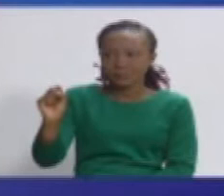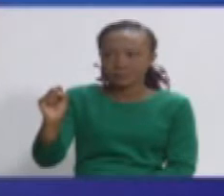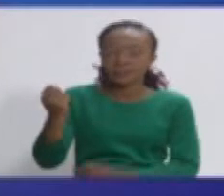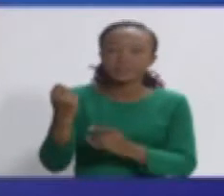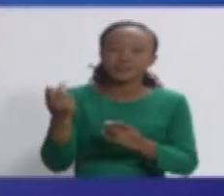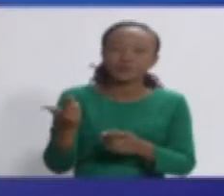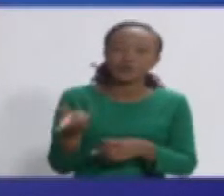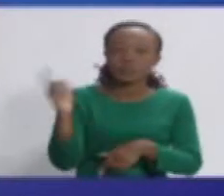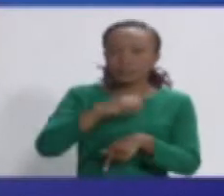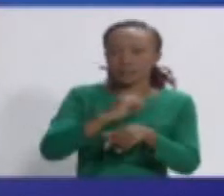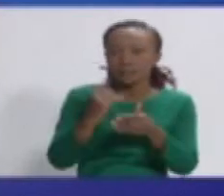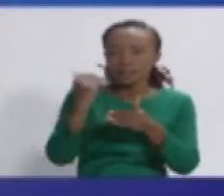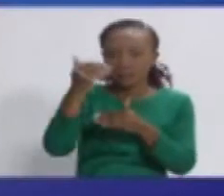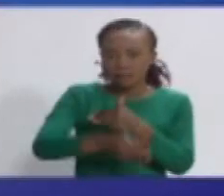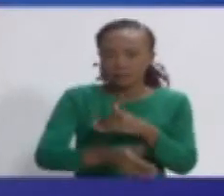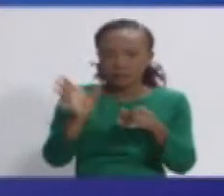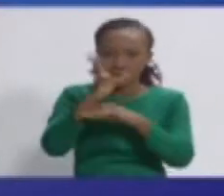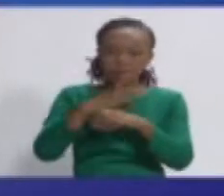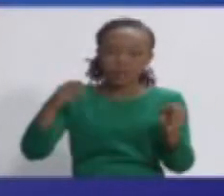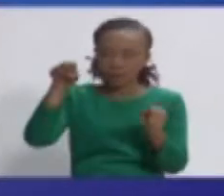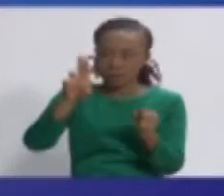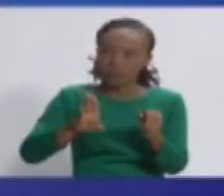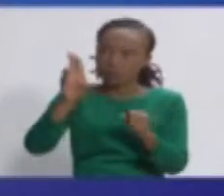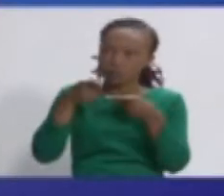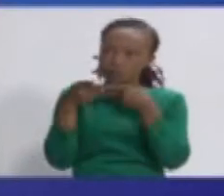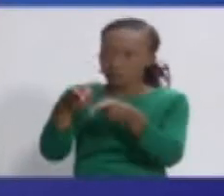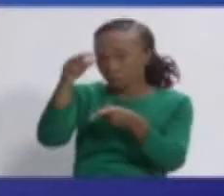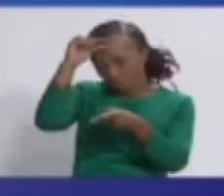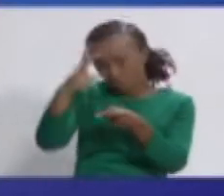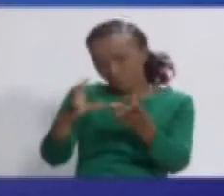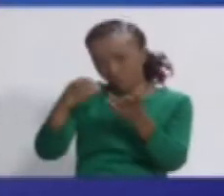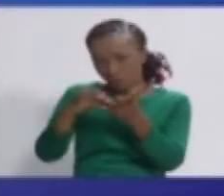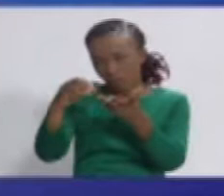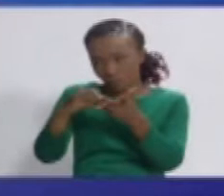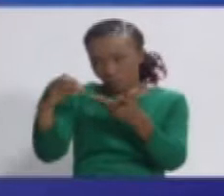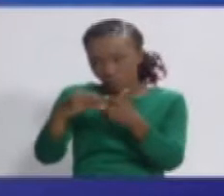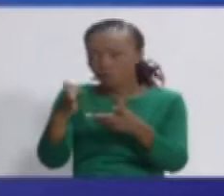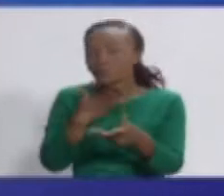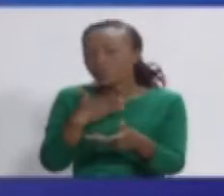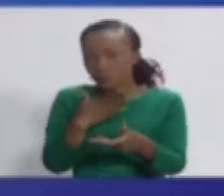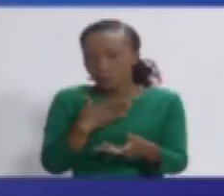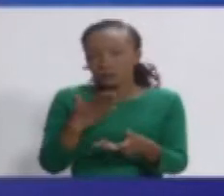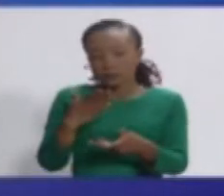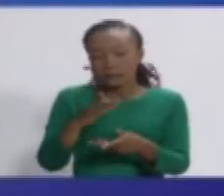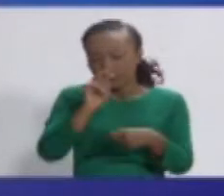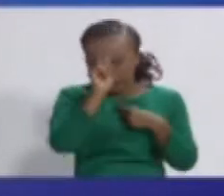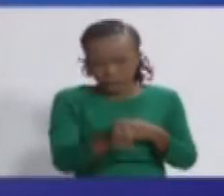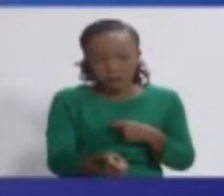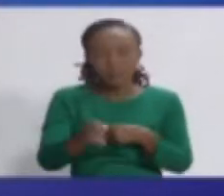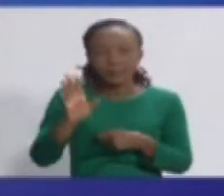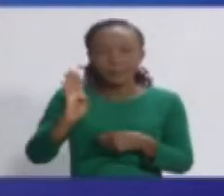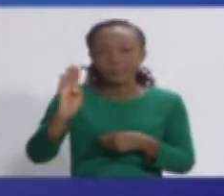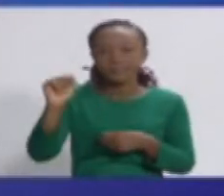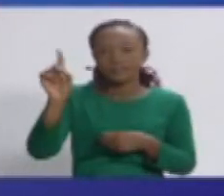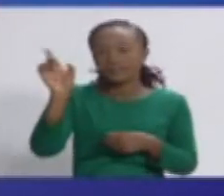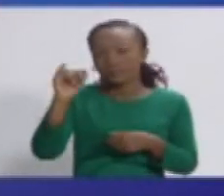Basi ni siku mbili baada ya Rais Uhuru Kenyatta kumsuta Gavana Mike Sonko na atakumtaka kumtambua Badi. Hii leo